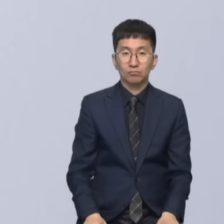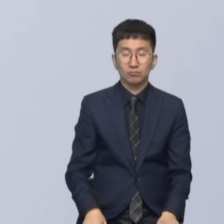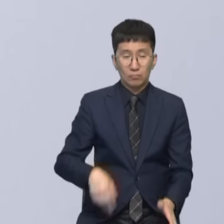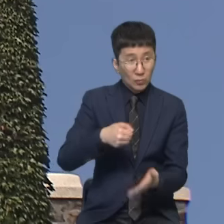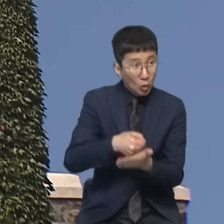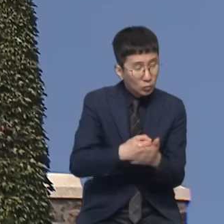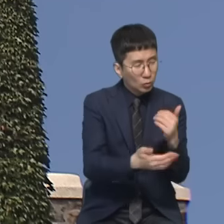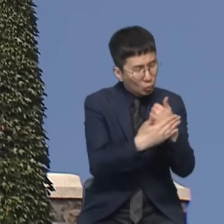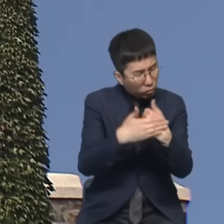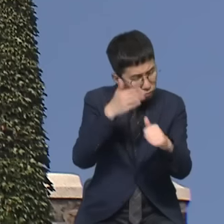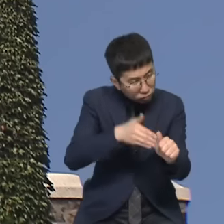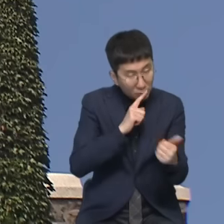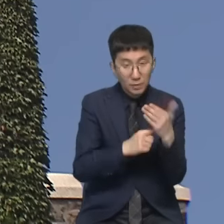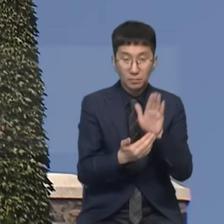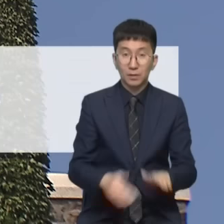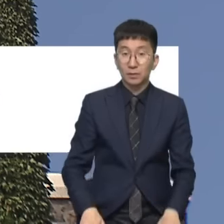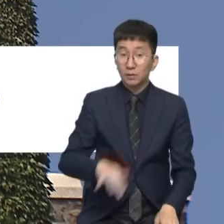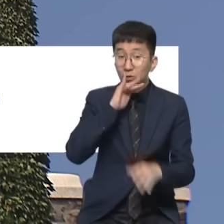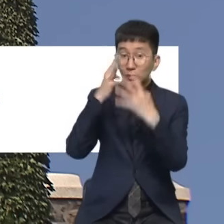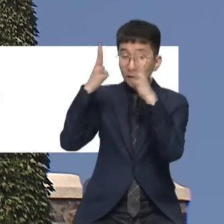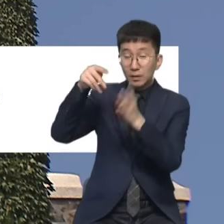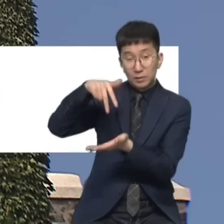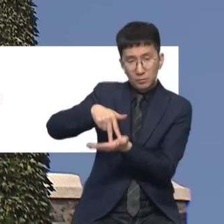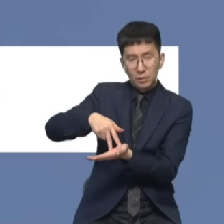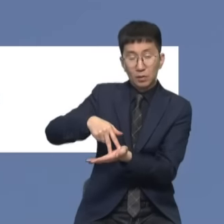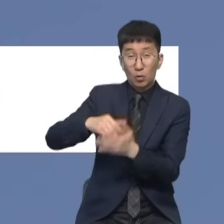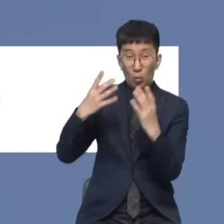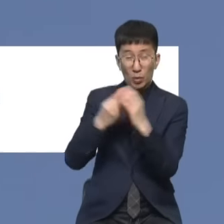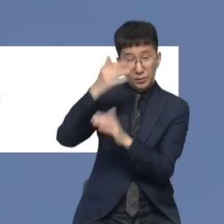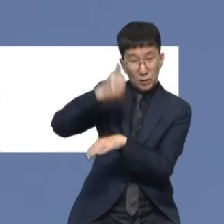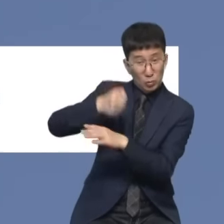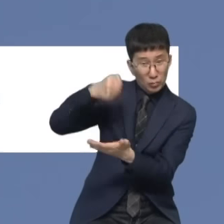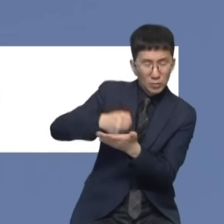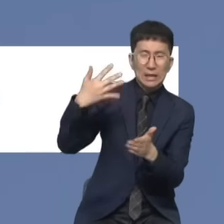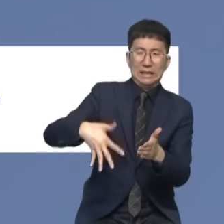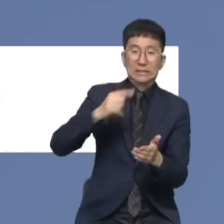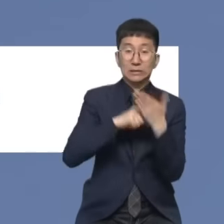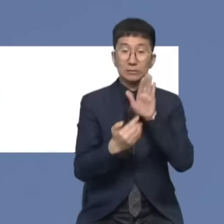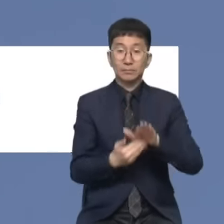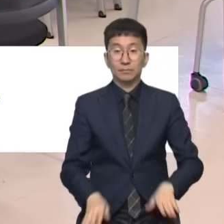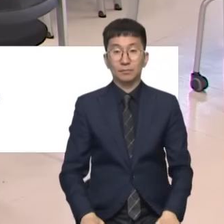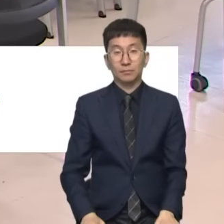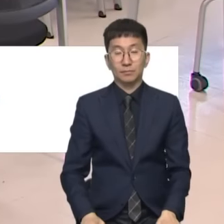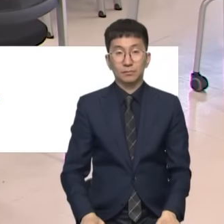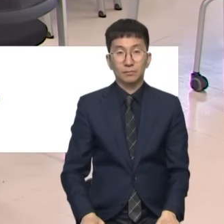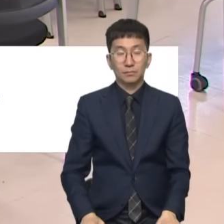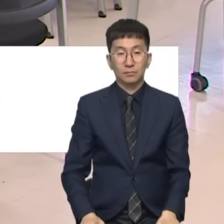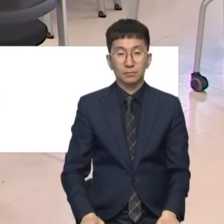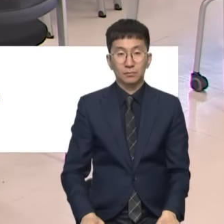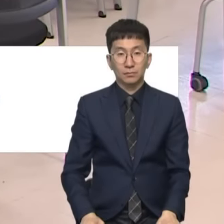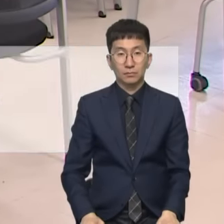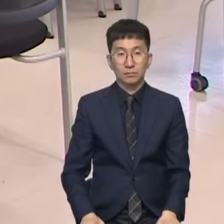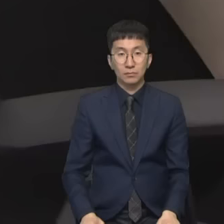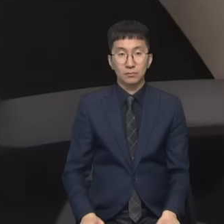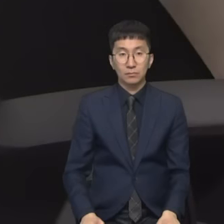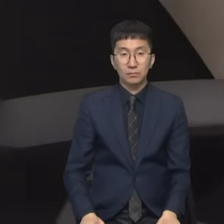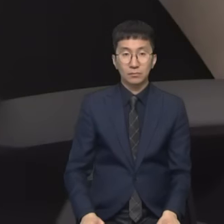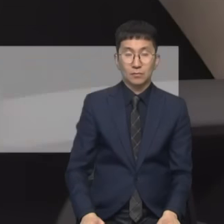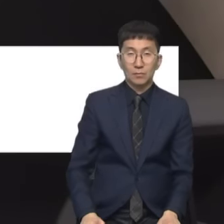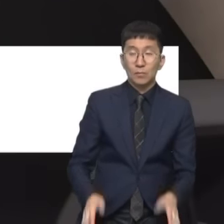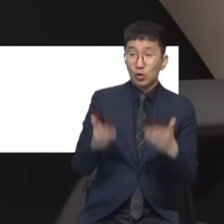보태달라고도 언급했지만 연세대 측은 최종 결정은 아니라고 사태 진화에 나서고 있습니다. 동맹 휴학을 이유로 한